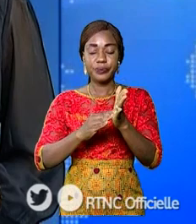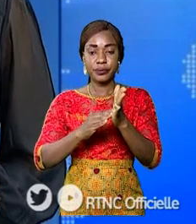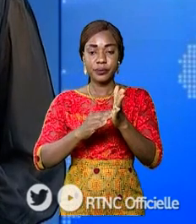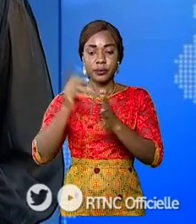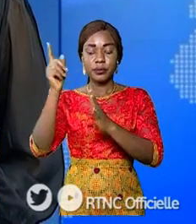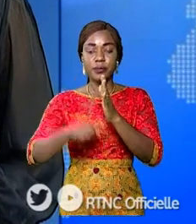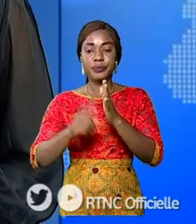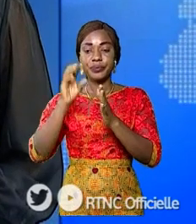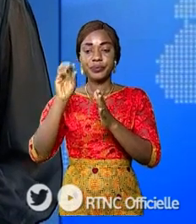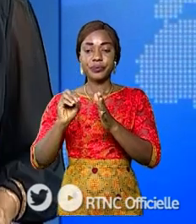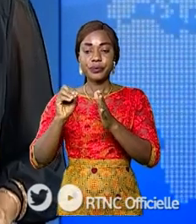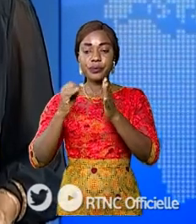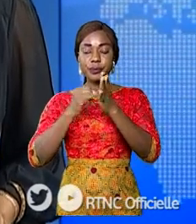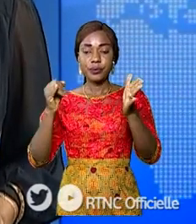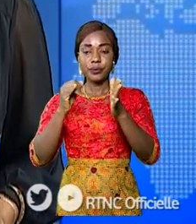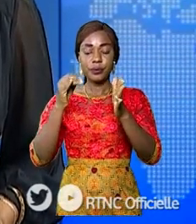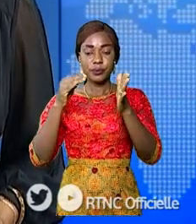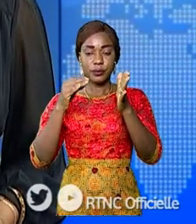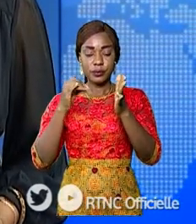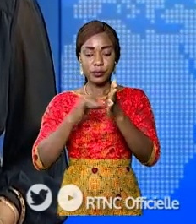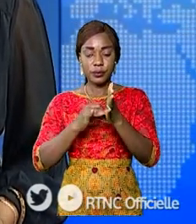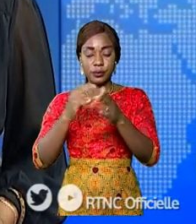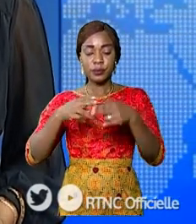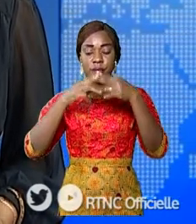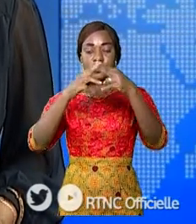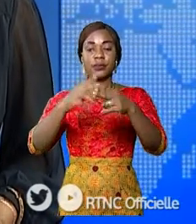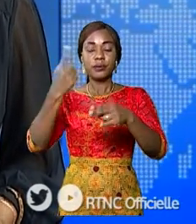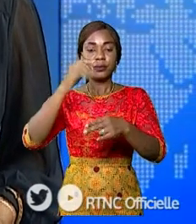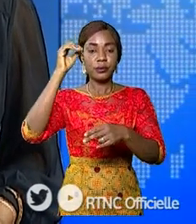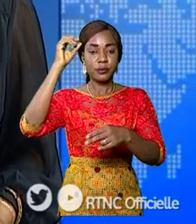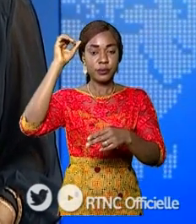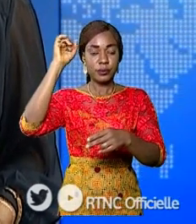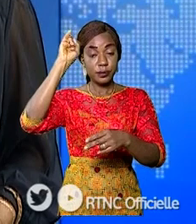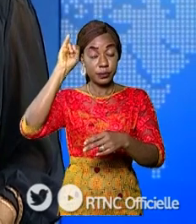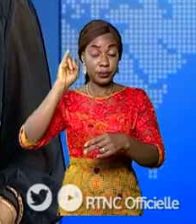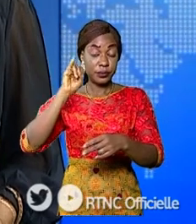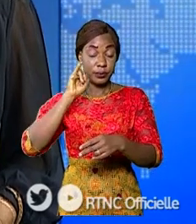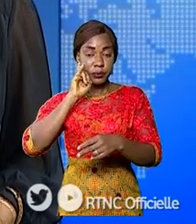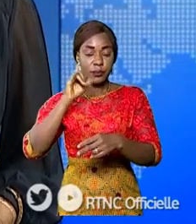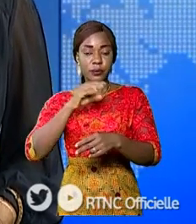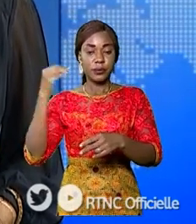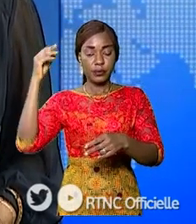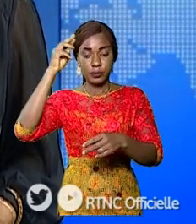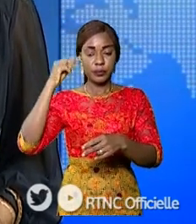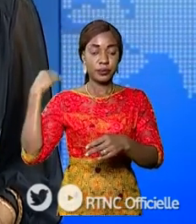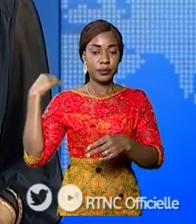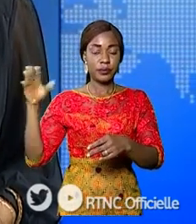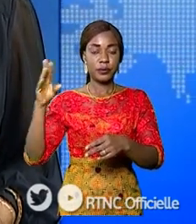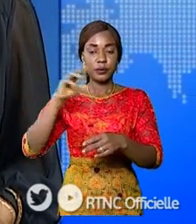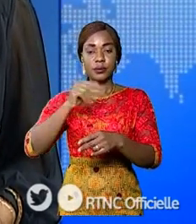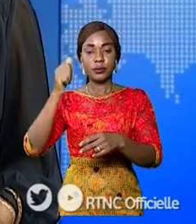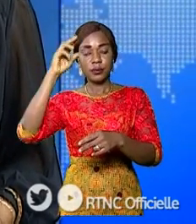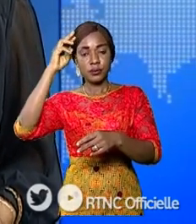19/077 du 26 août 2019 portant nomination des vice-premiers ministres, des ministres d'État, des ministres délégués